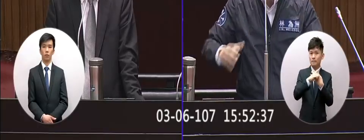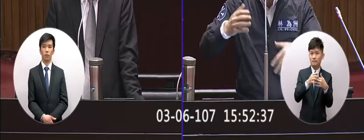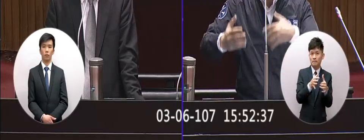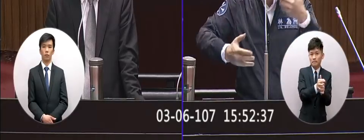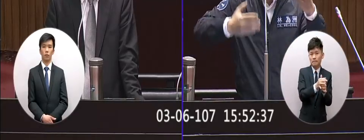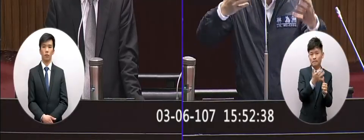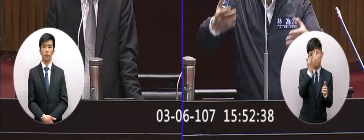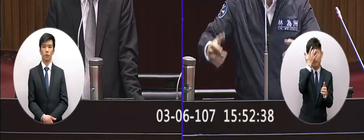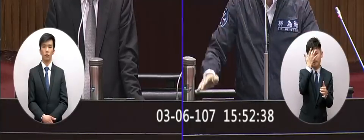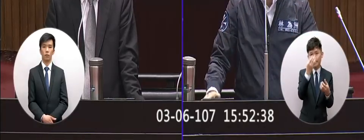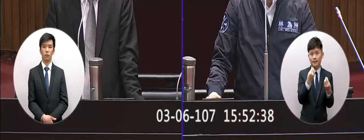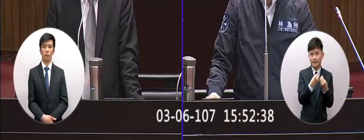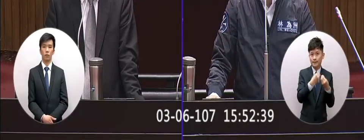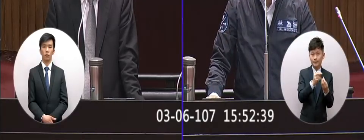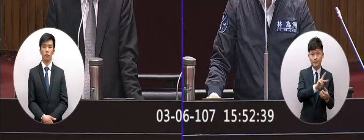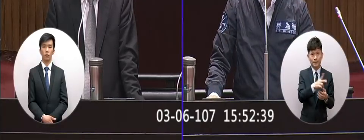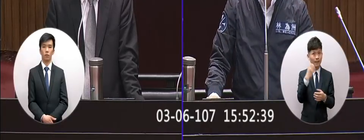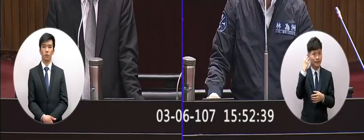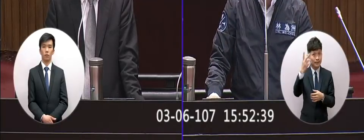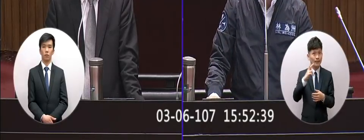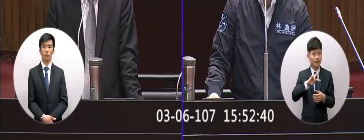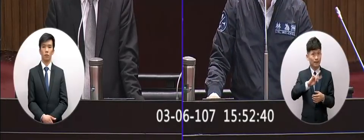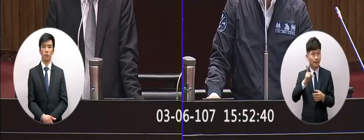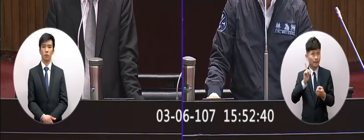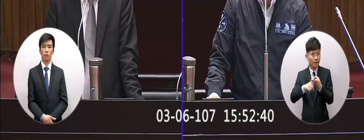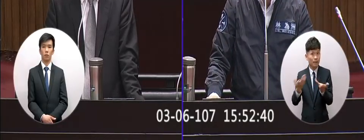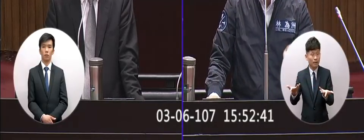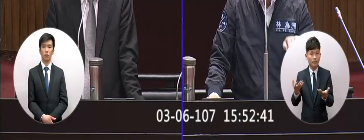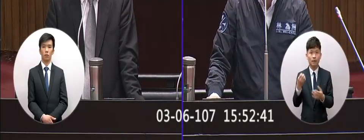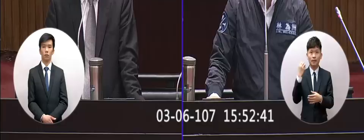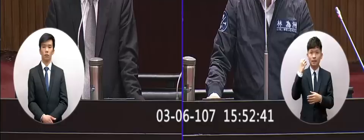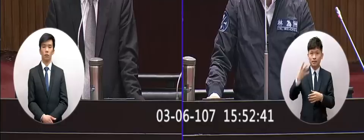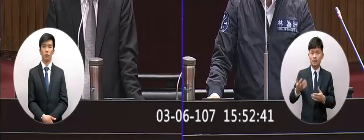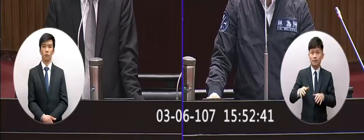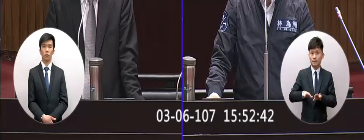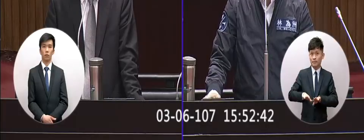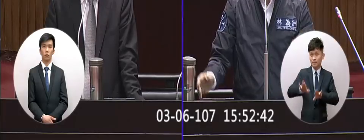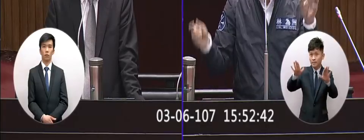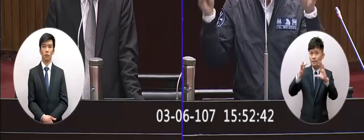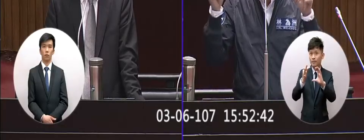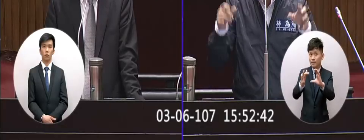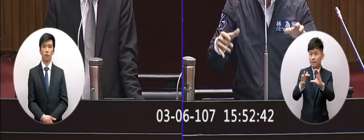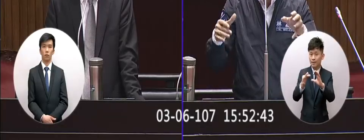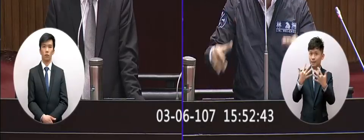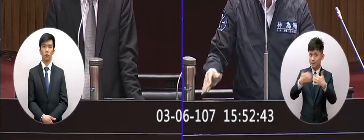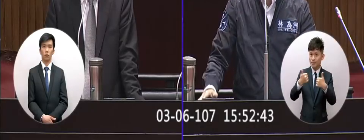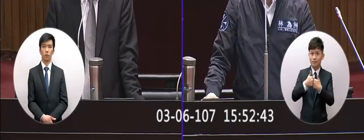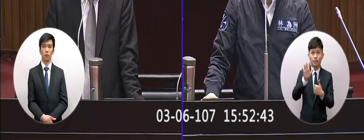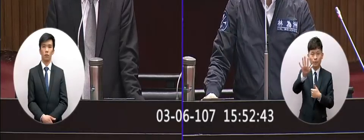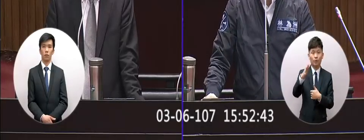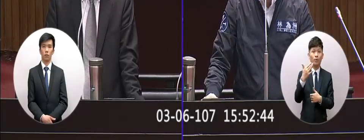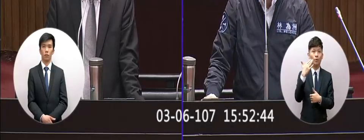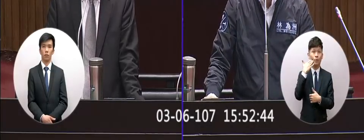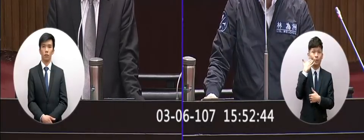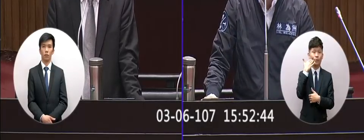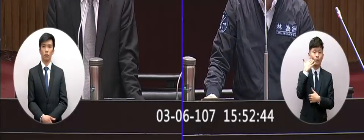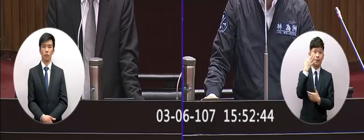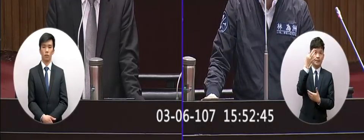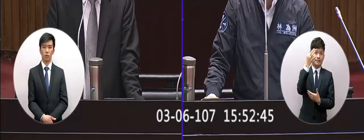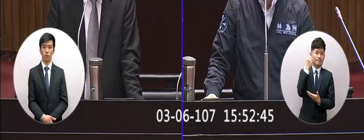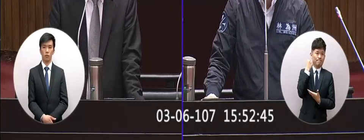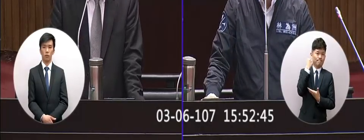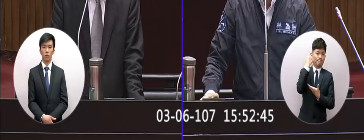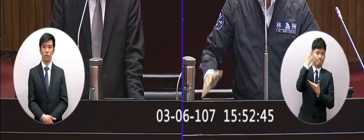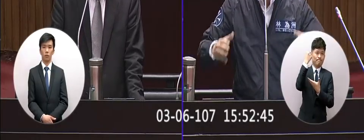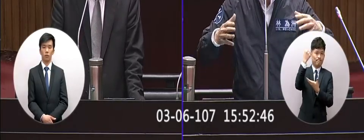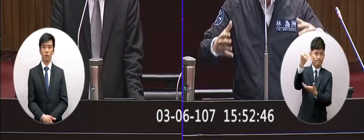境，要如何转型。那像这些新兴地区呢，它是有机会的，如果你挹注更多的资